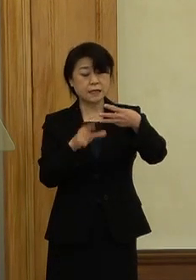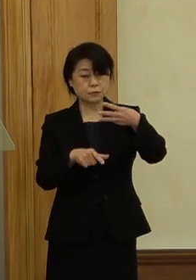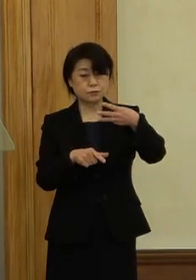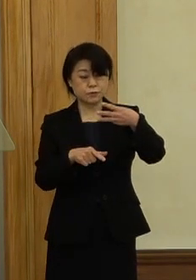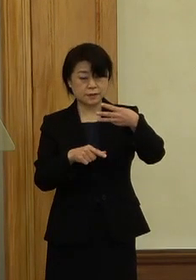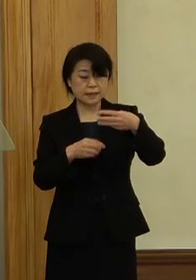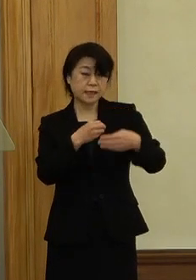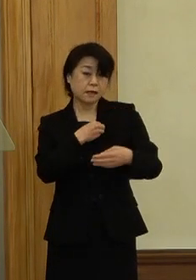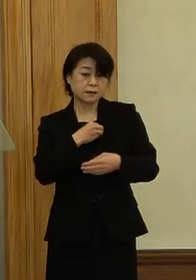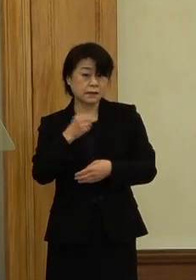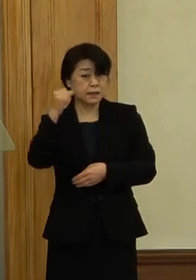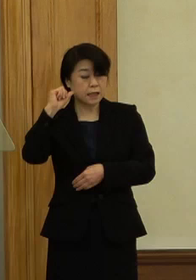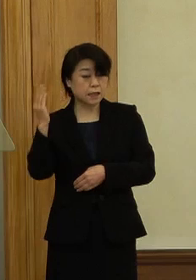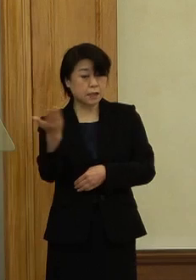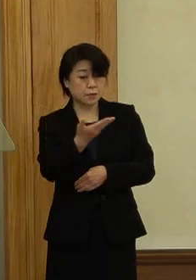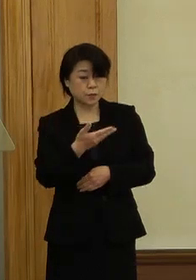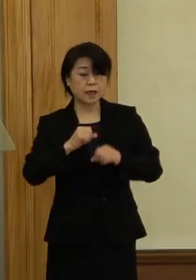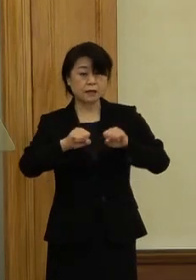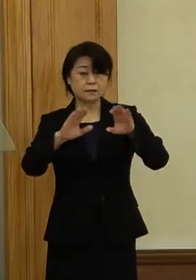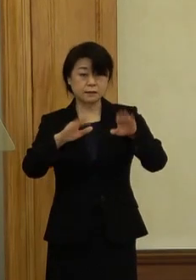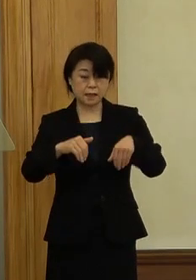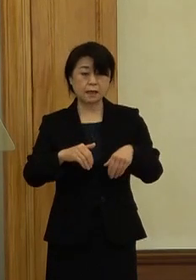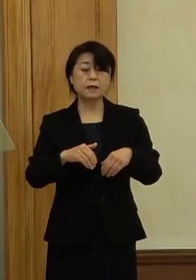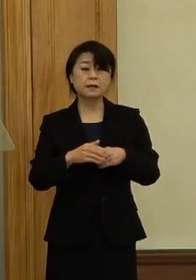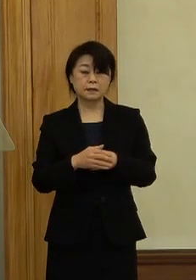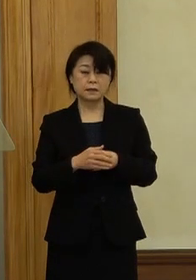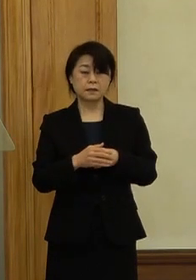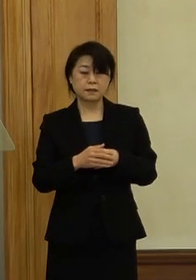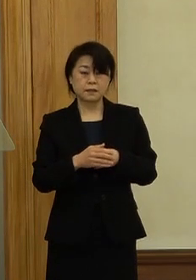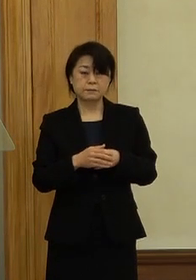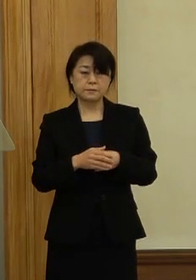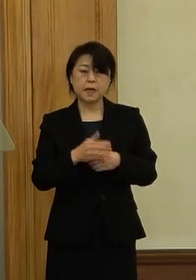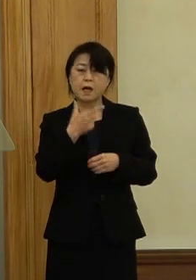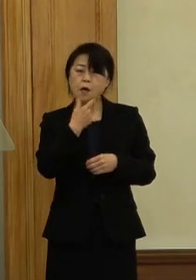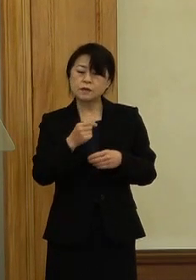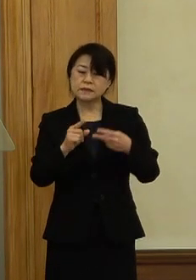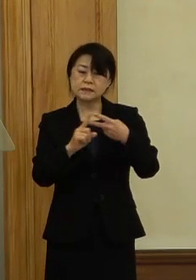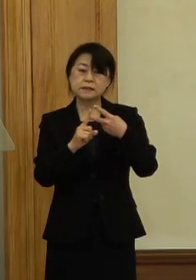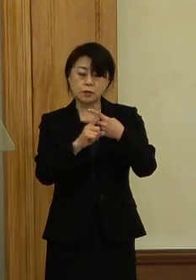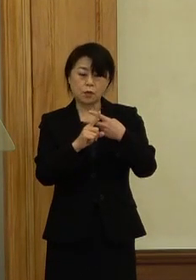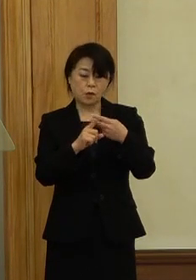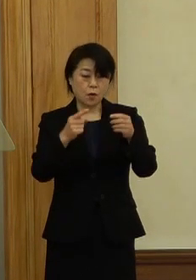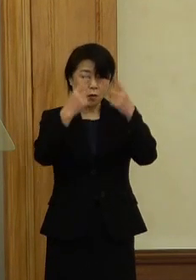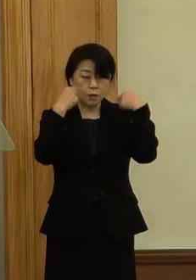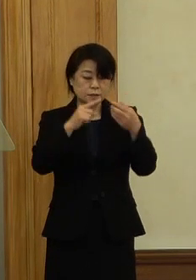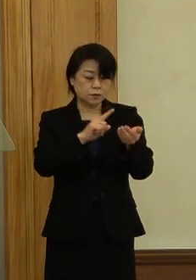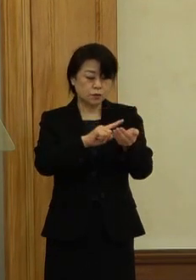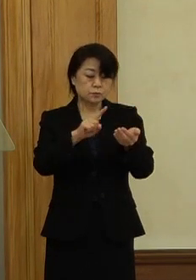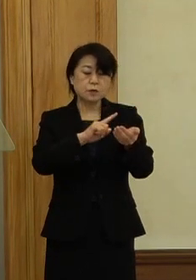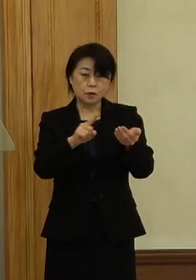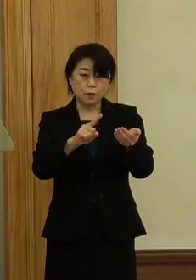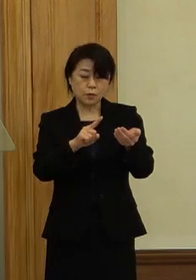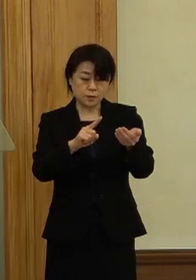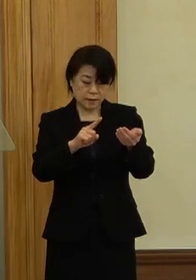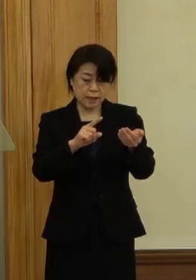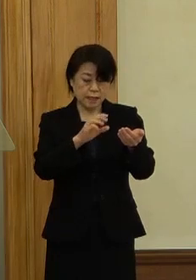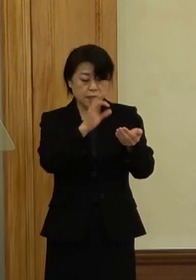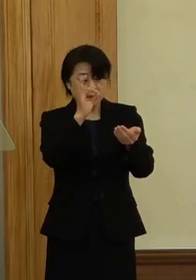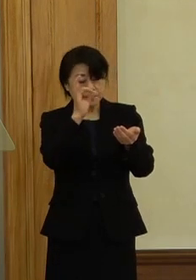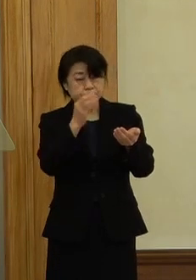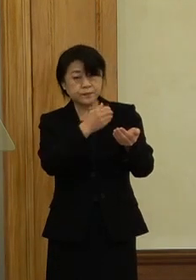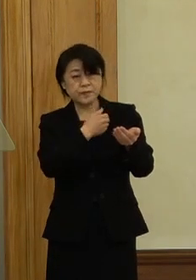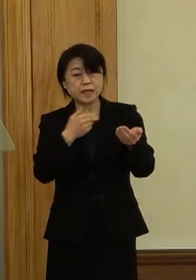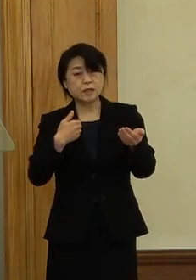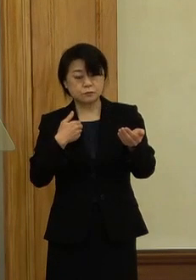にアンケートを実施したところ、追加してほしい機能として個人のスマートフォンなどからシステムを利用できるようにす